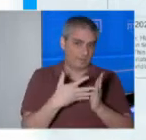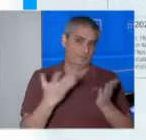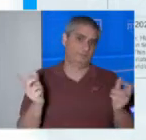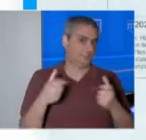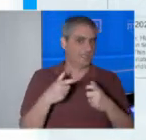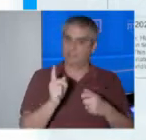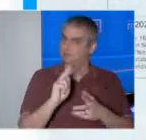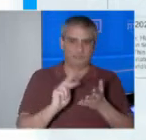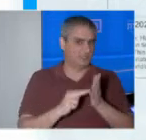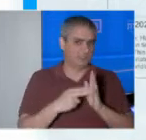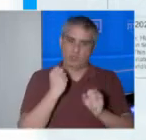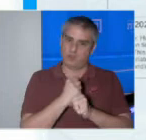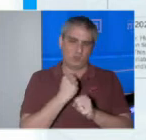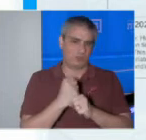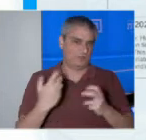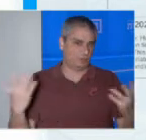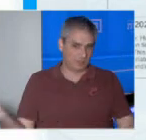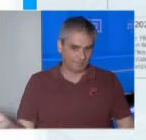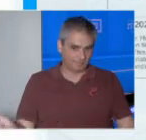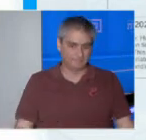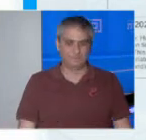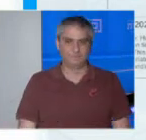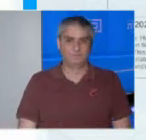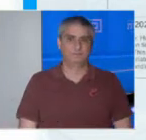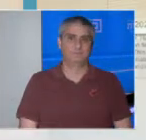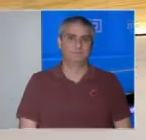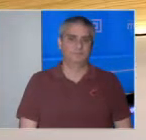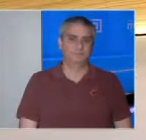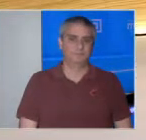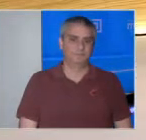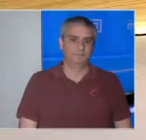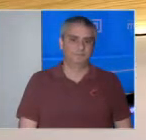ונבדקים. סגר היא לא תוכנית עבודה.